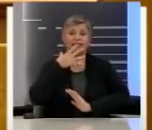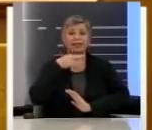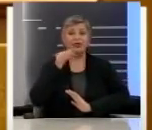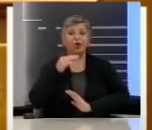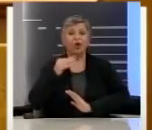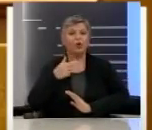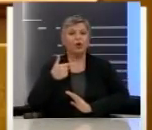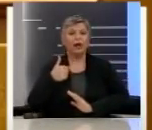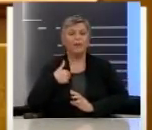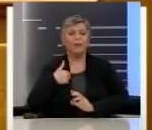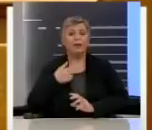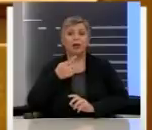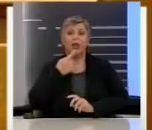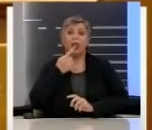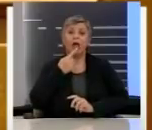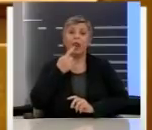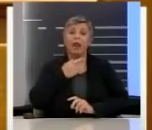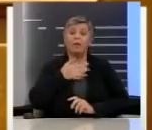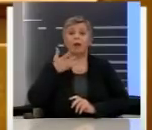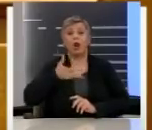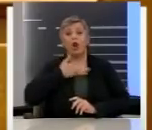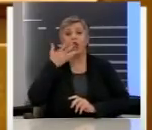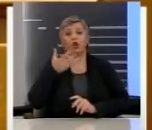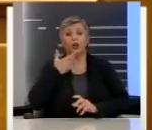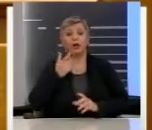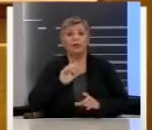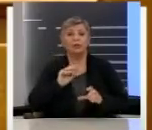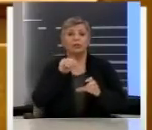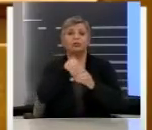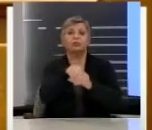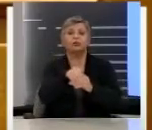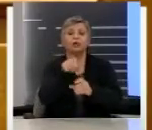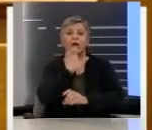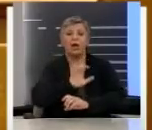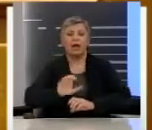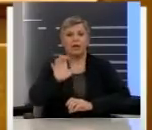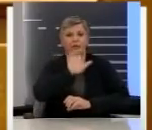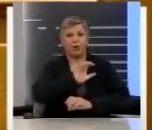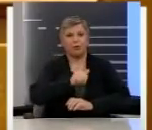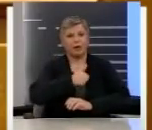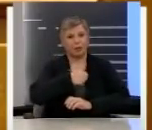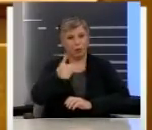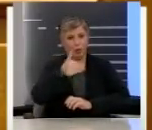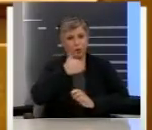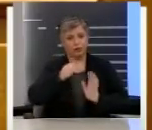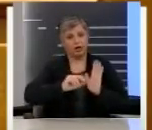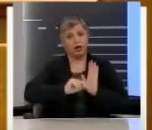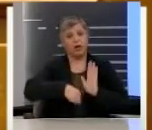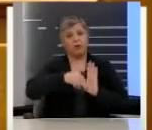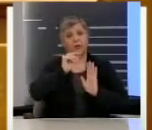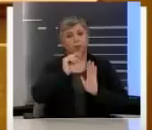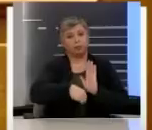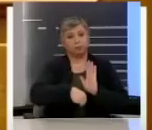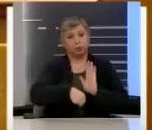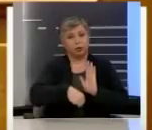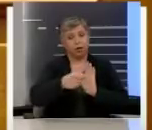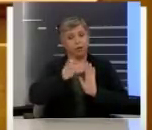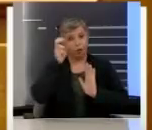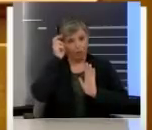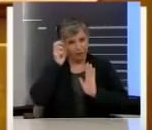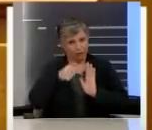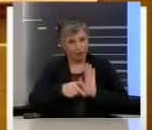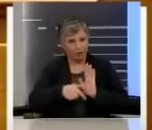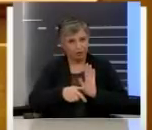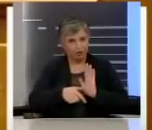δεν σημαίνει μένουμε στα μνημόνια. Δεν μπορεί να είστε με την Ευρώπη για τη λιτότητα και με